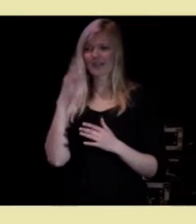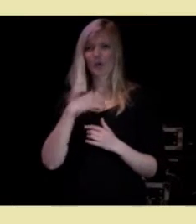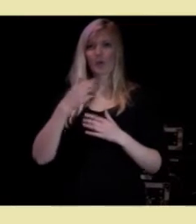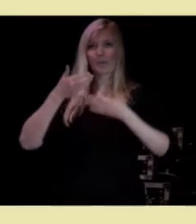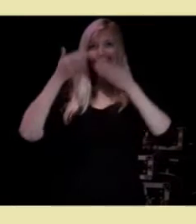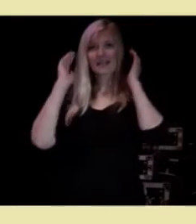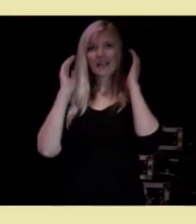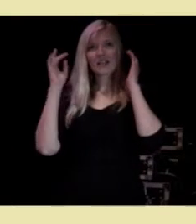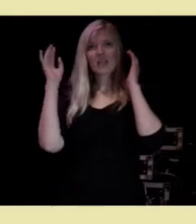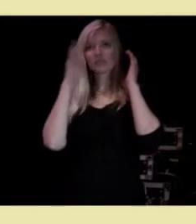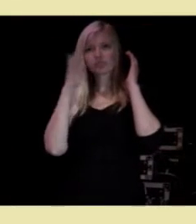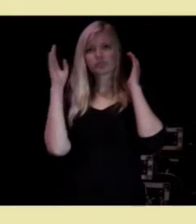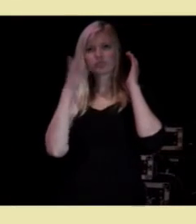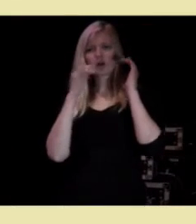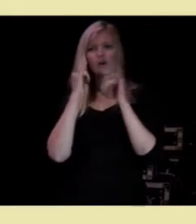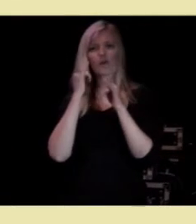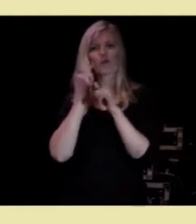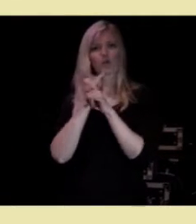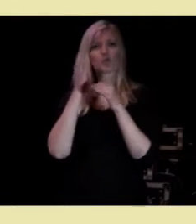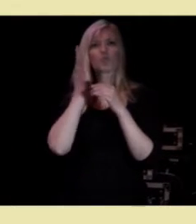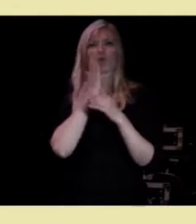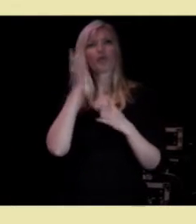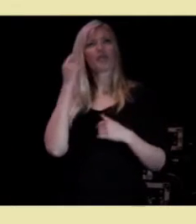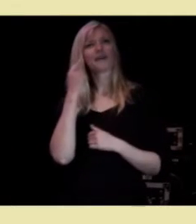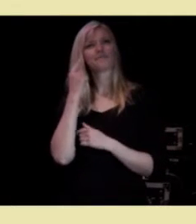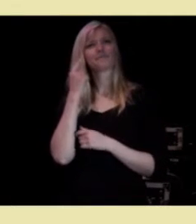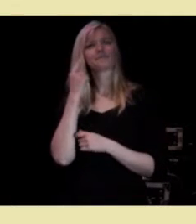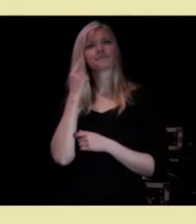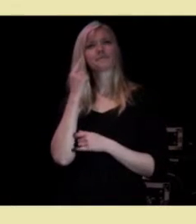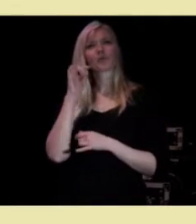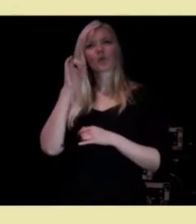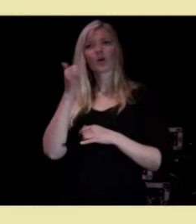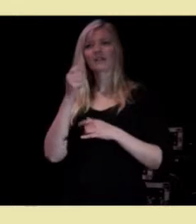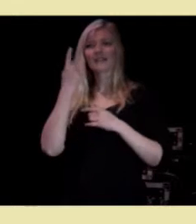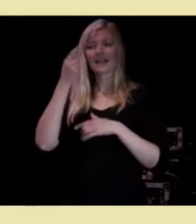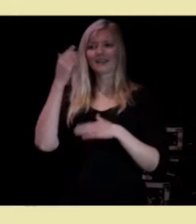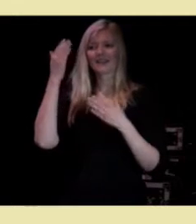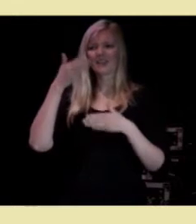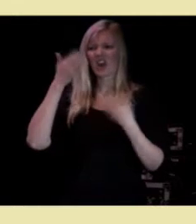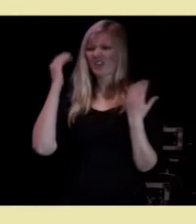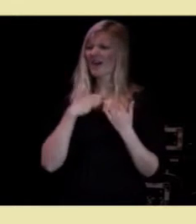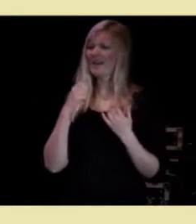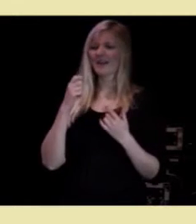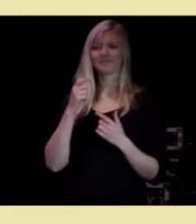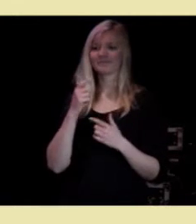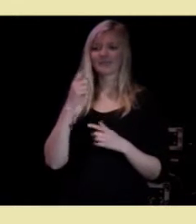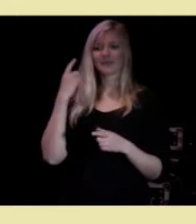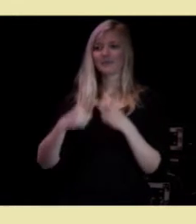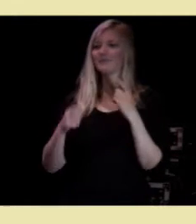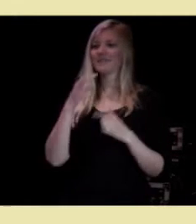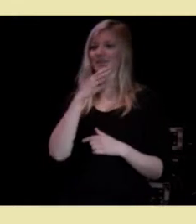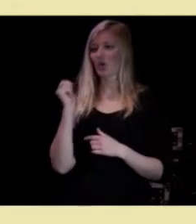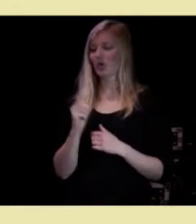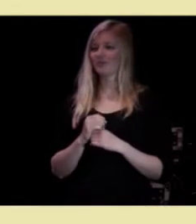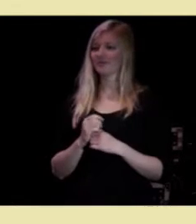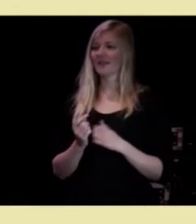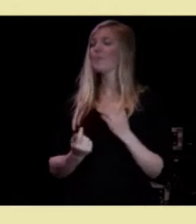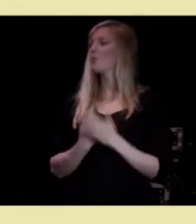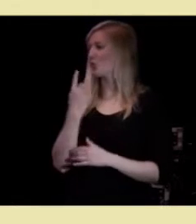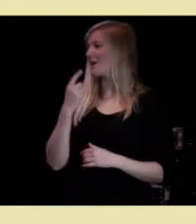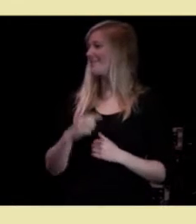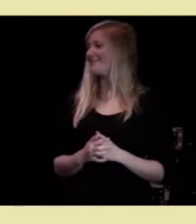hjerne lurte, kom til å lure på hvor den bodde. Og kanskje den da ville være misfornøyd. Det I hvert fall stor mulighet for det,